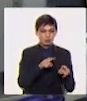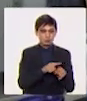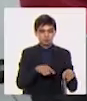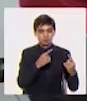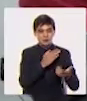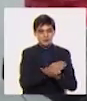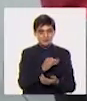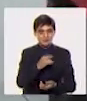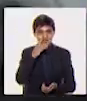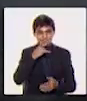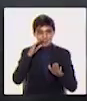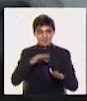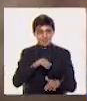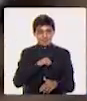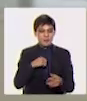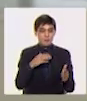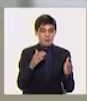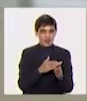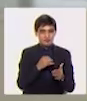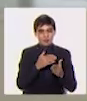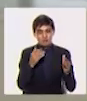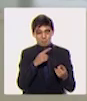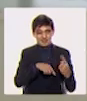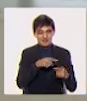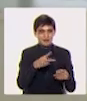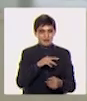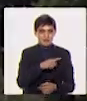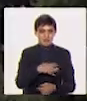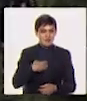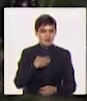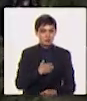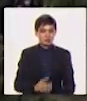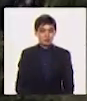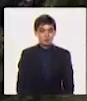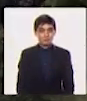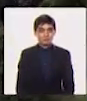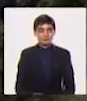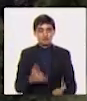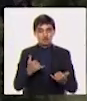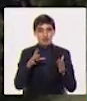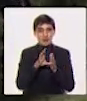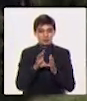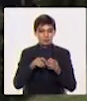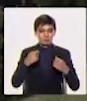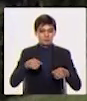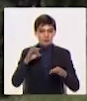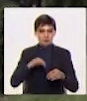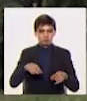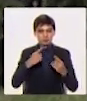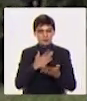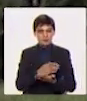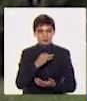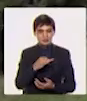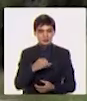отырмыз. Бұл Қазақстандағы шағын және орта бизнес үшін өте маңызды. Қазіргі жағдай электронды сауданың дамуын жылдамдатты.